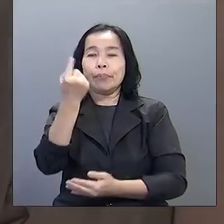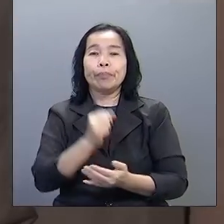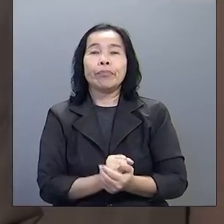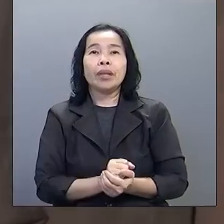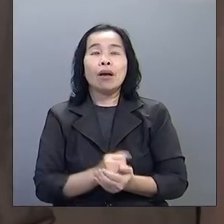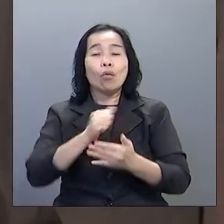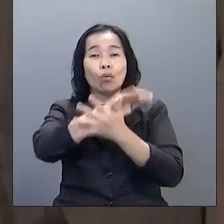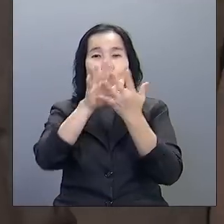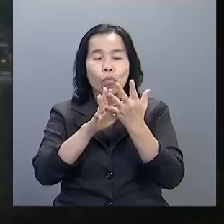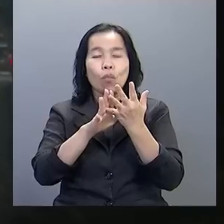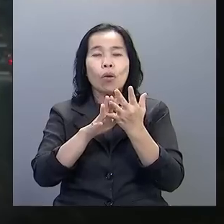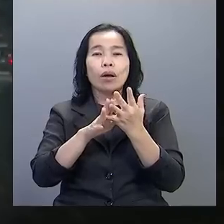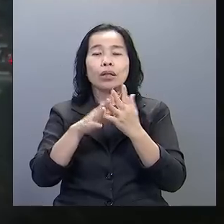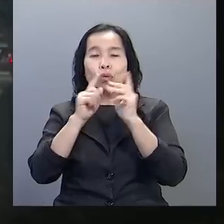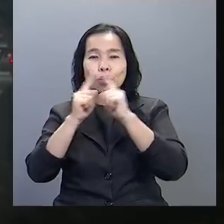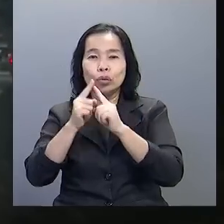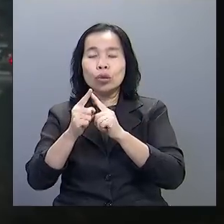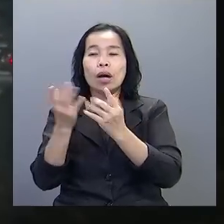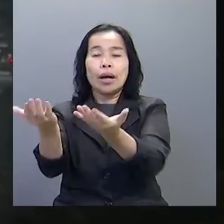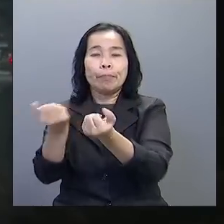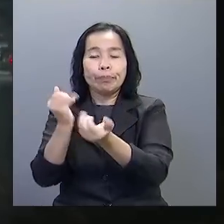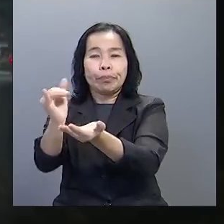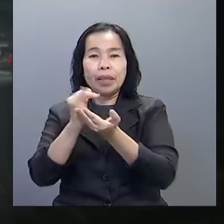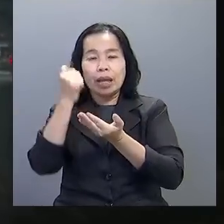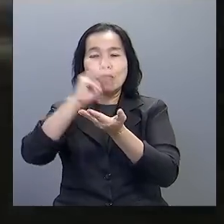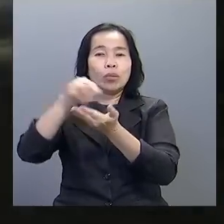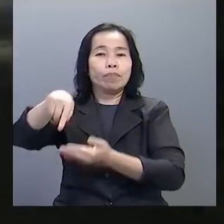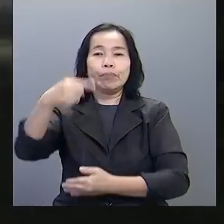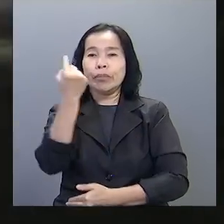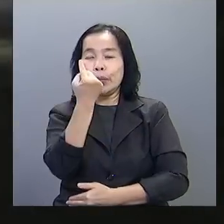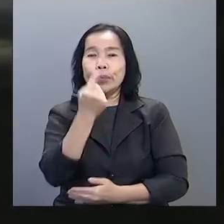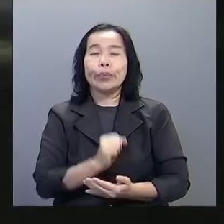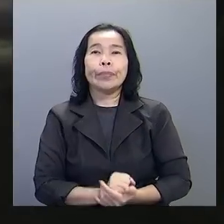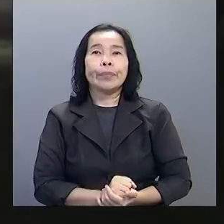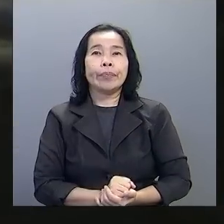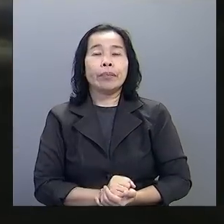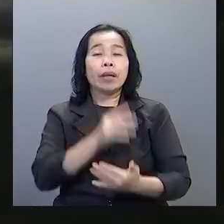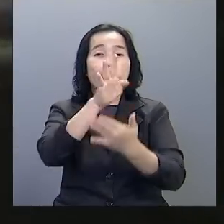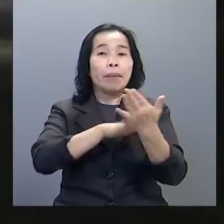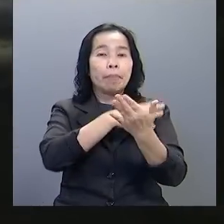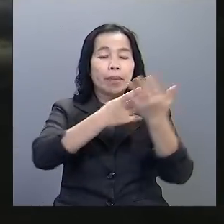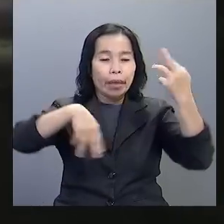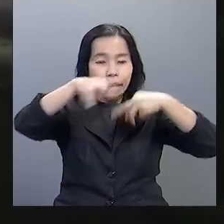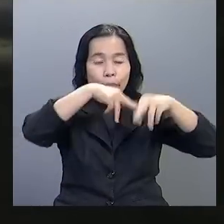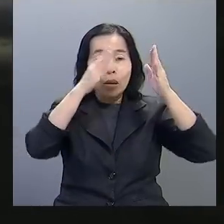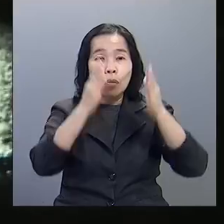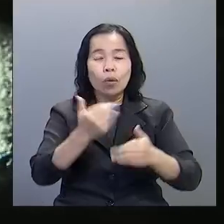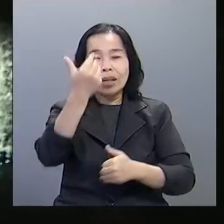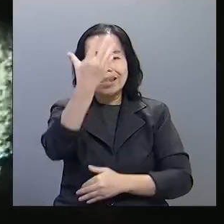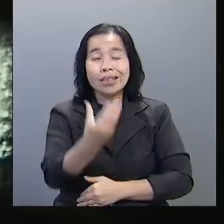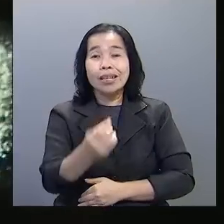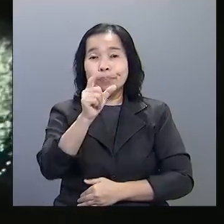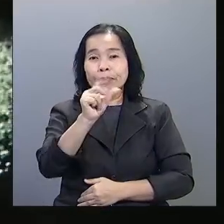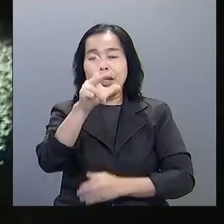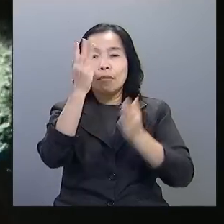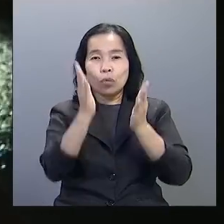ติสามารถติดต่อรับศพได้ที่มูลนิธิจุดเดียวเท่านั้นสำหรับแผนค้นหาผู้สูญหายที่เหลืออีก23คนนะครับทีมค้นห